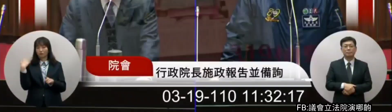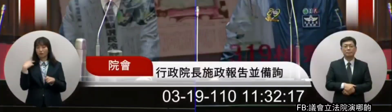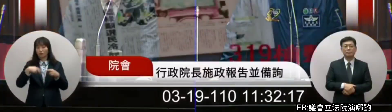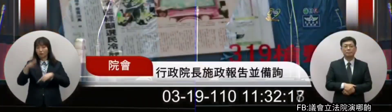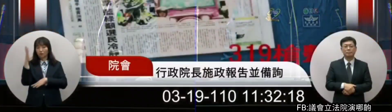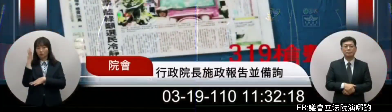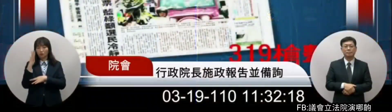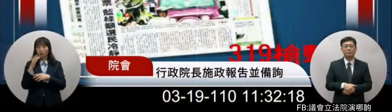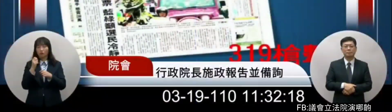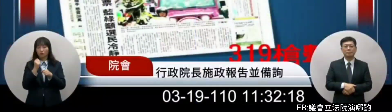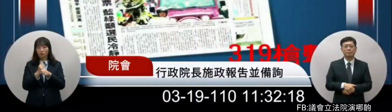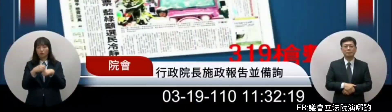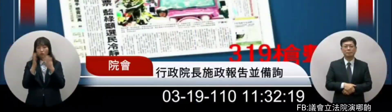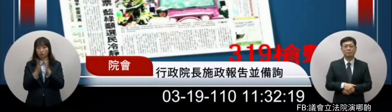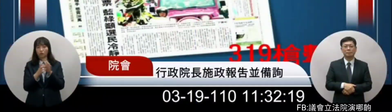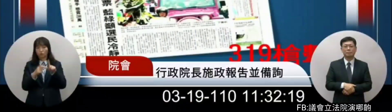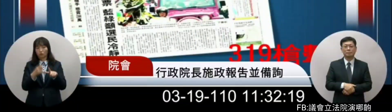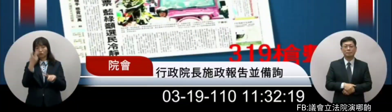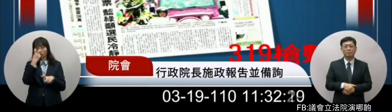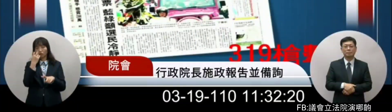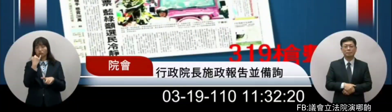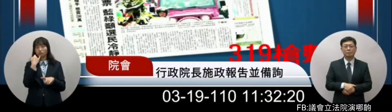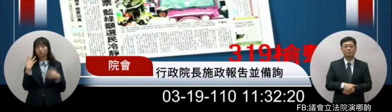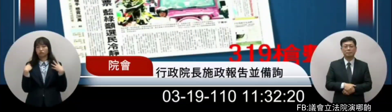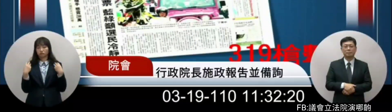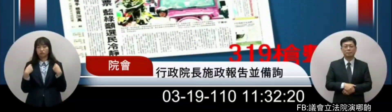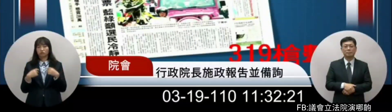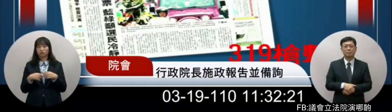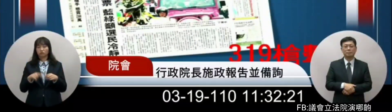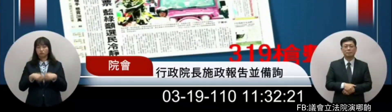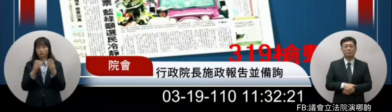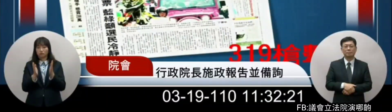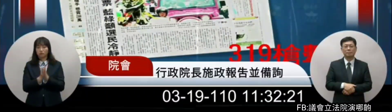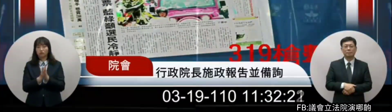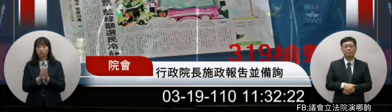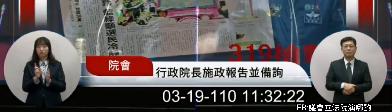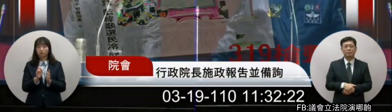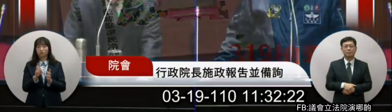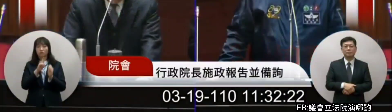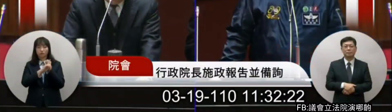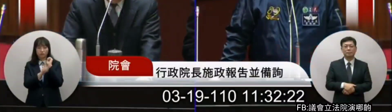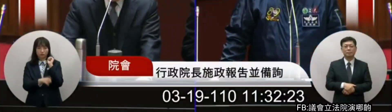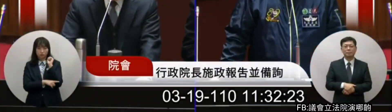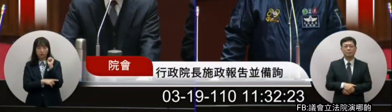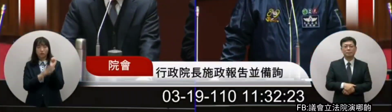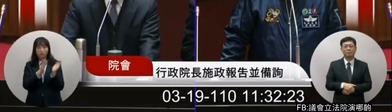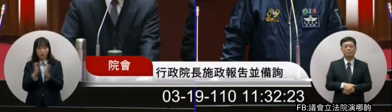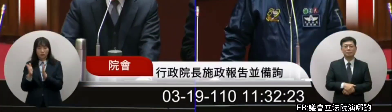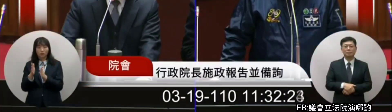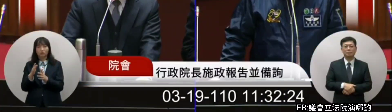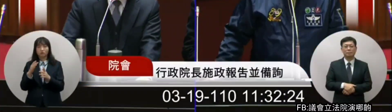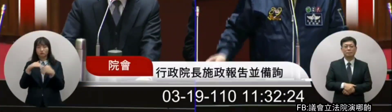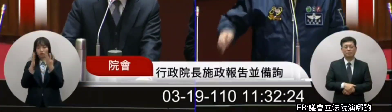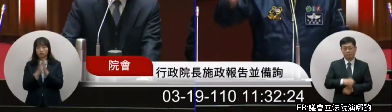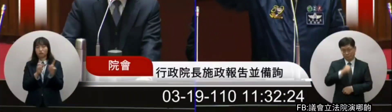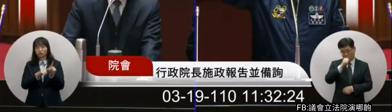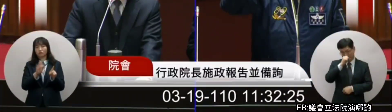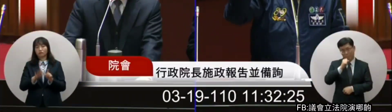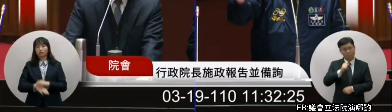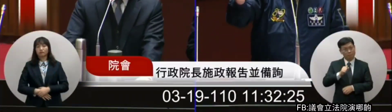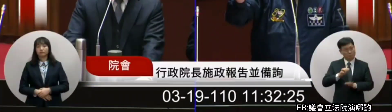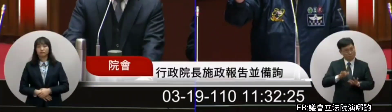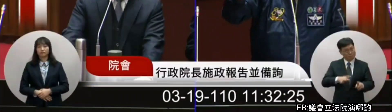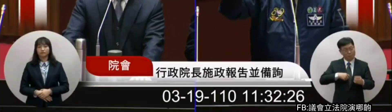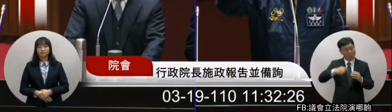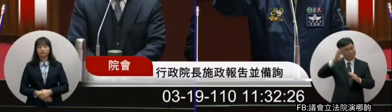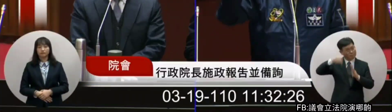行政都公检验，始终我们都站在法理之上。 好，所以